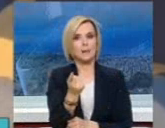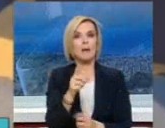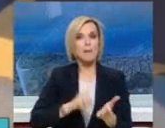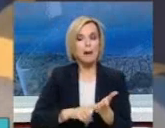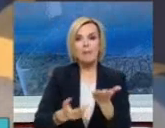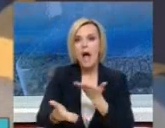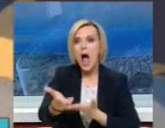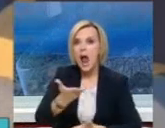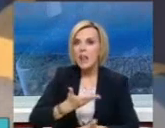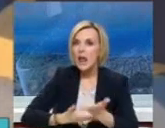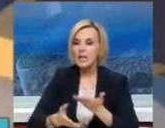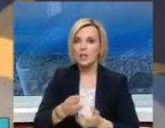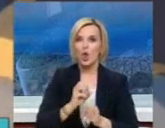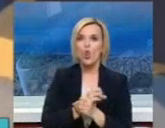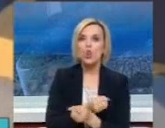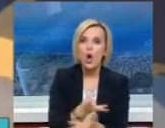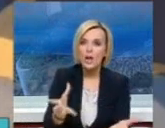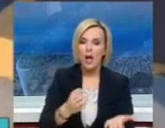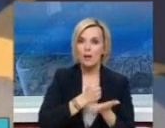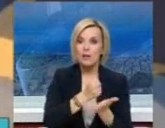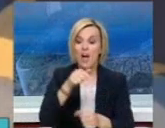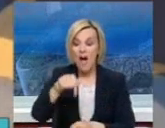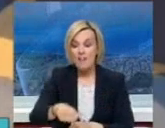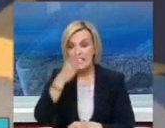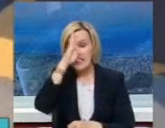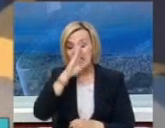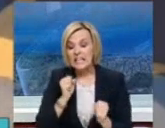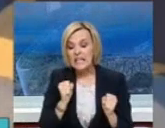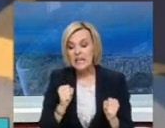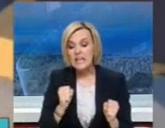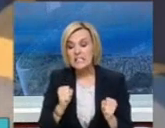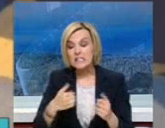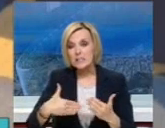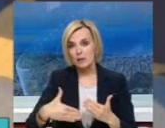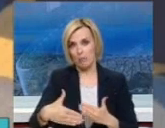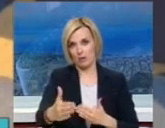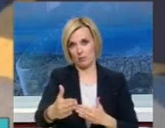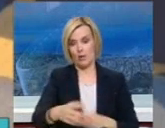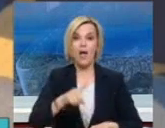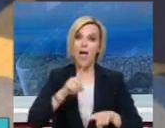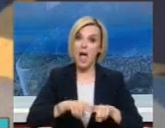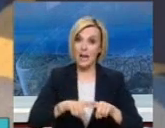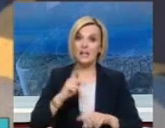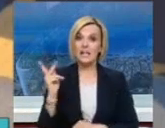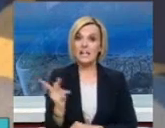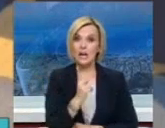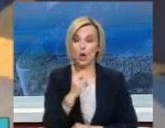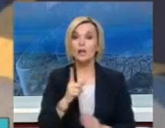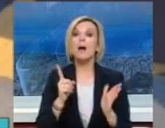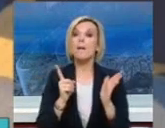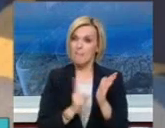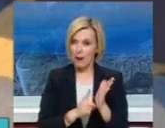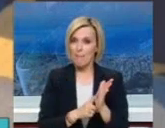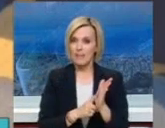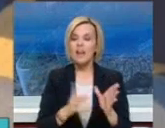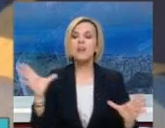δυνάμους, κυρίως αυτή την κρίσιμη περίοδο που διανύουμε. Η ελληνική κοινωνία πρέπει να βγει και θα